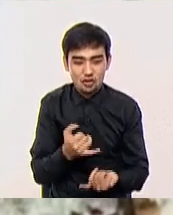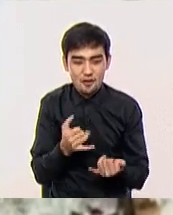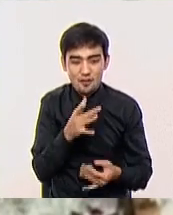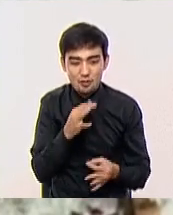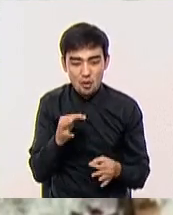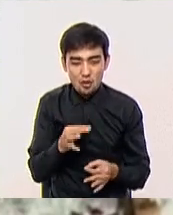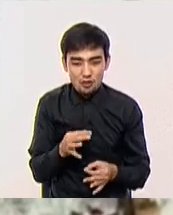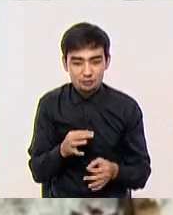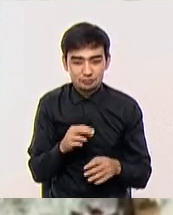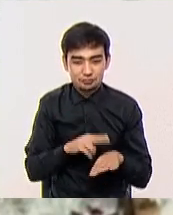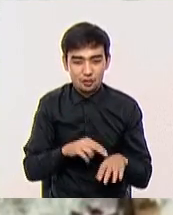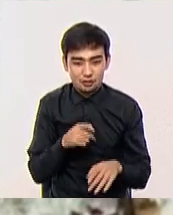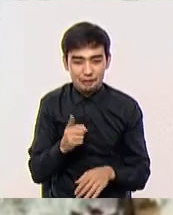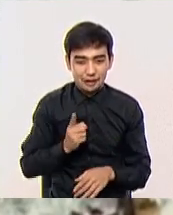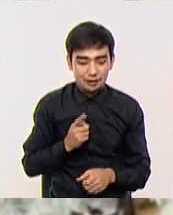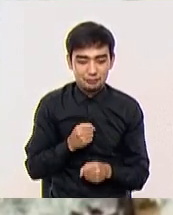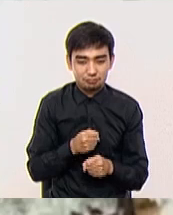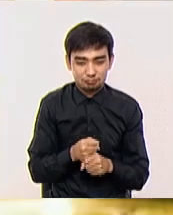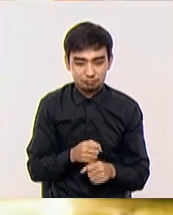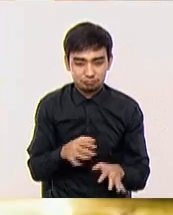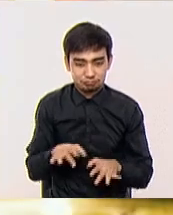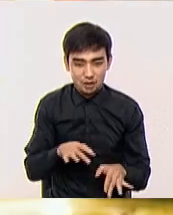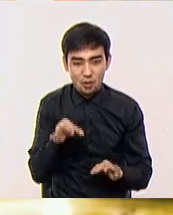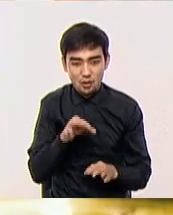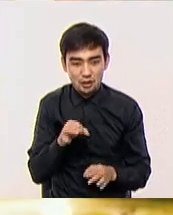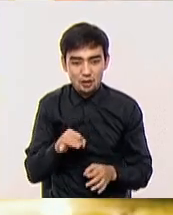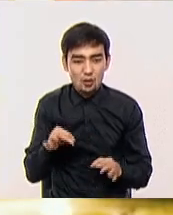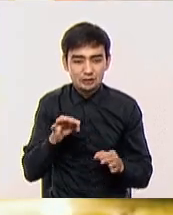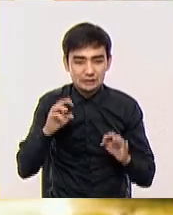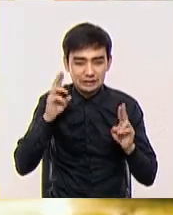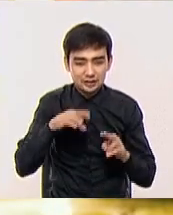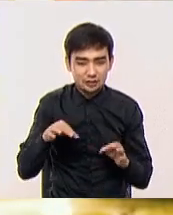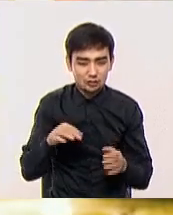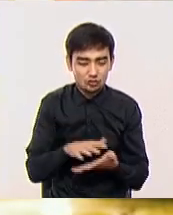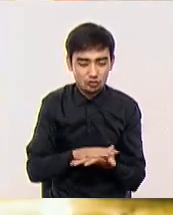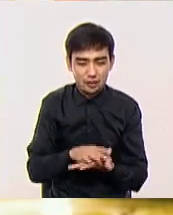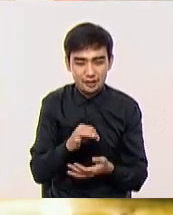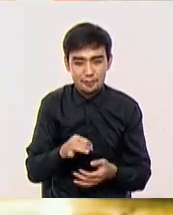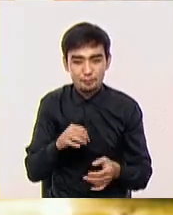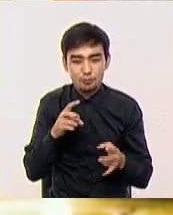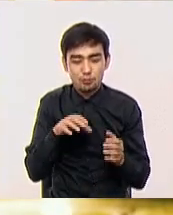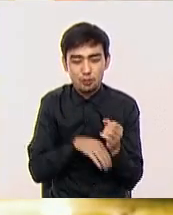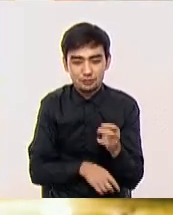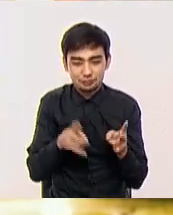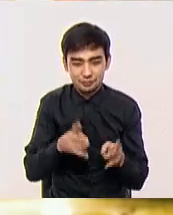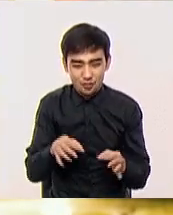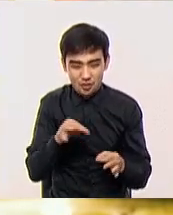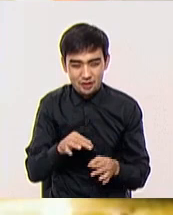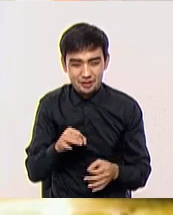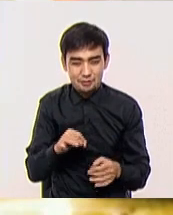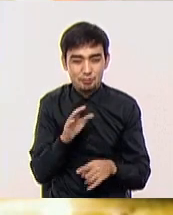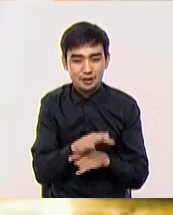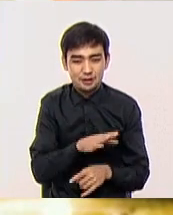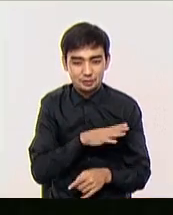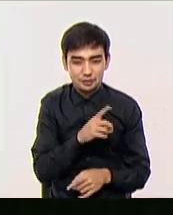стражи порядка считают, что он действовал один. О мотивах ничего не известно. После трагедии сотрудникам правоохранительных органов по всей стране было